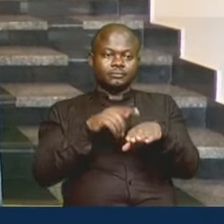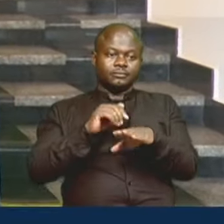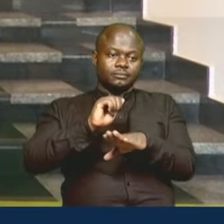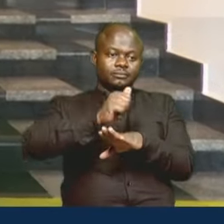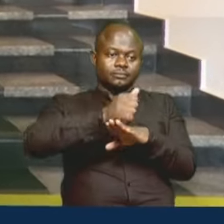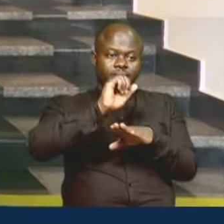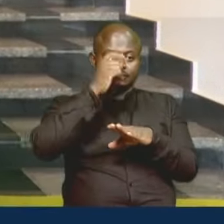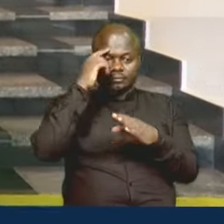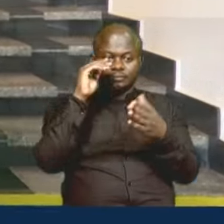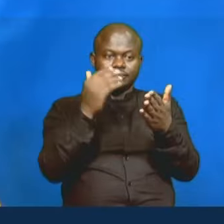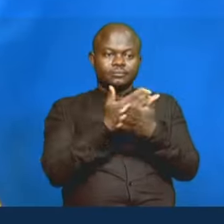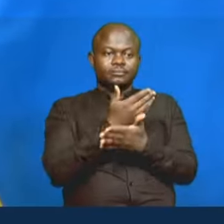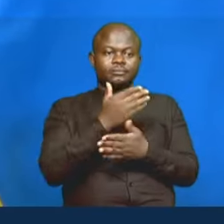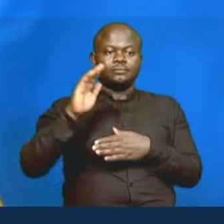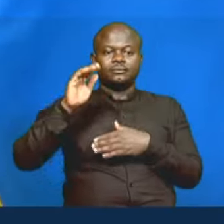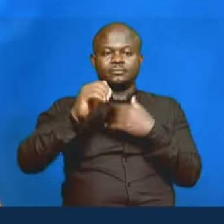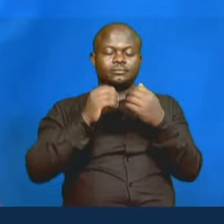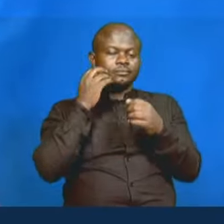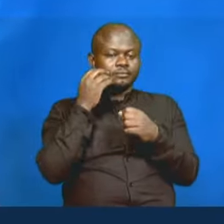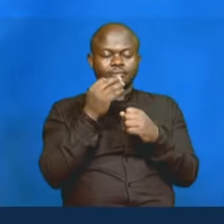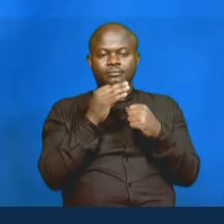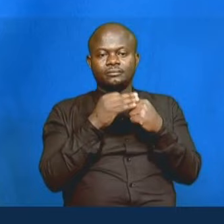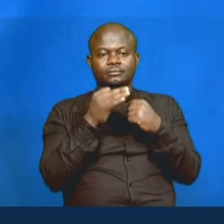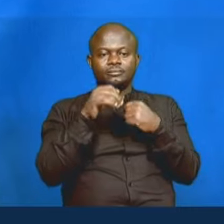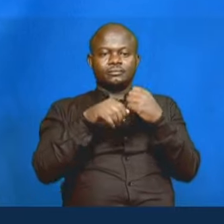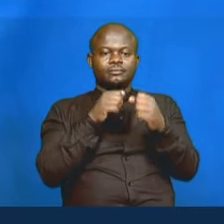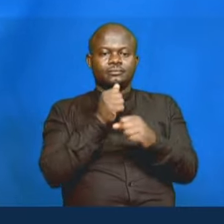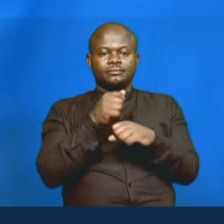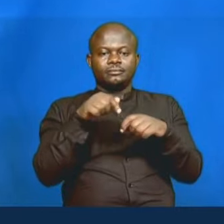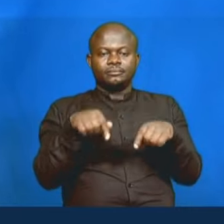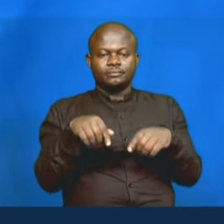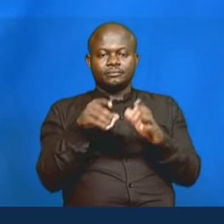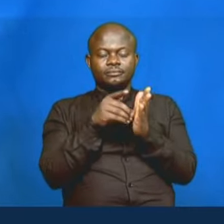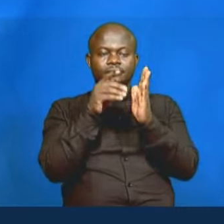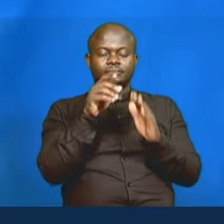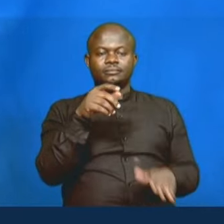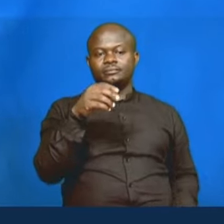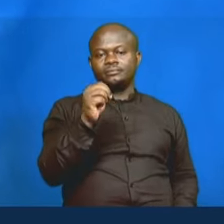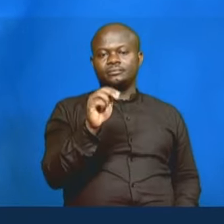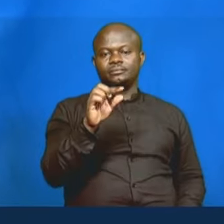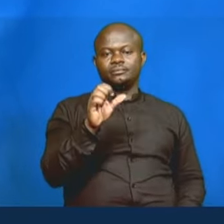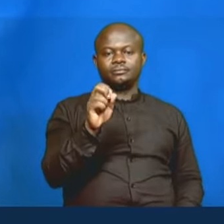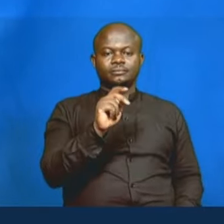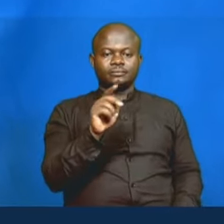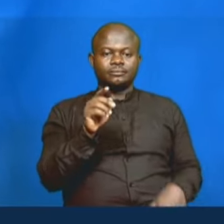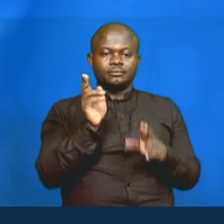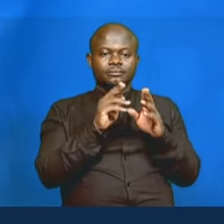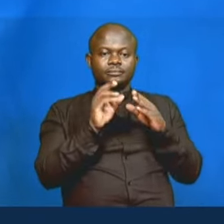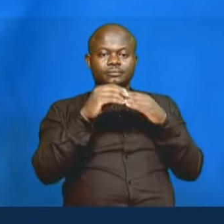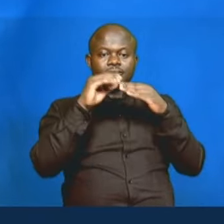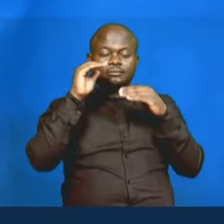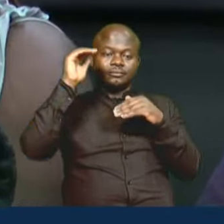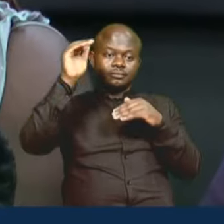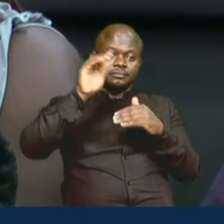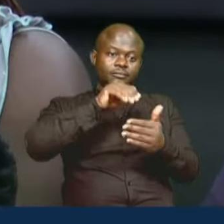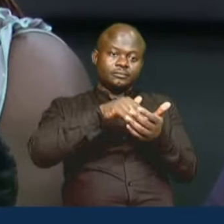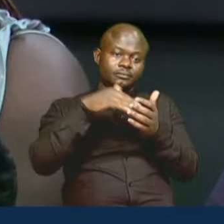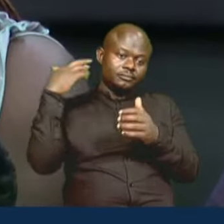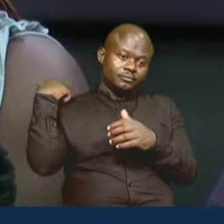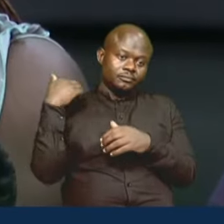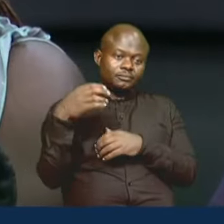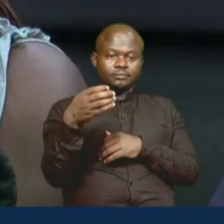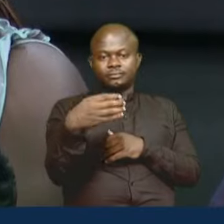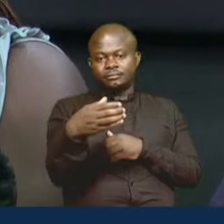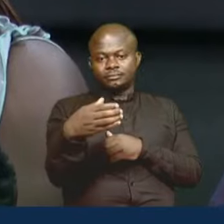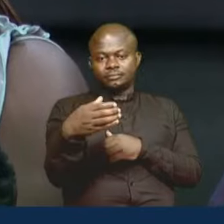guverinoma nshya yarahiriye mu kwezi kwa Kanama uyu mwaka. Dr. Mugenzi Patrice yarasanzwe ari umuyobozi mukuru w'ikigo gishinzwe